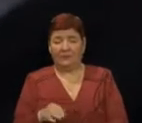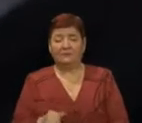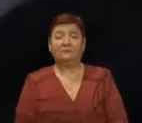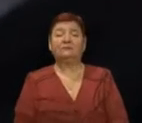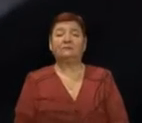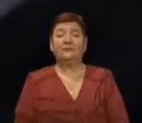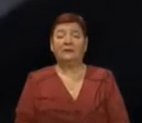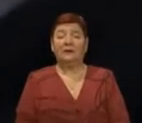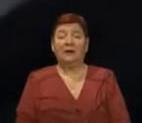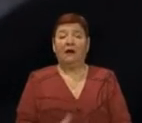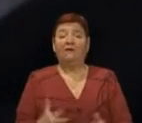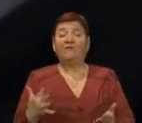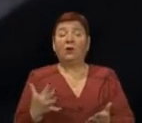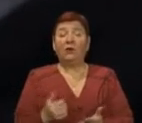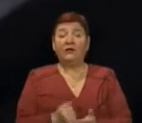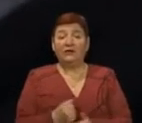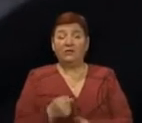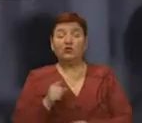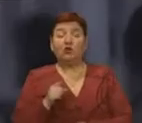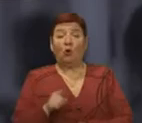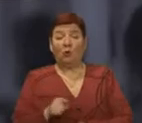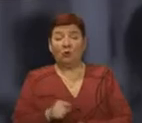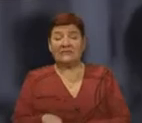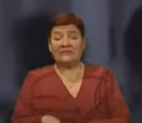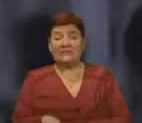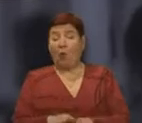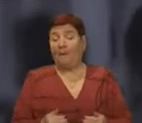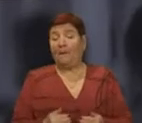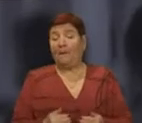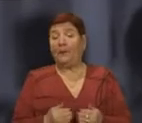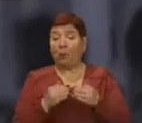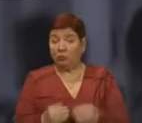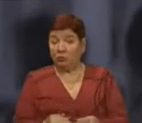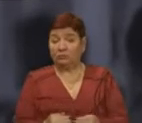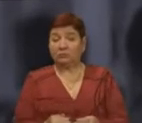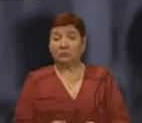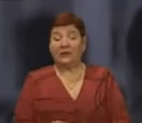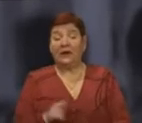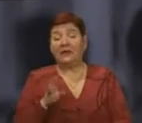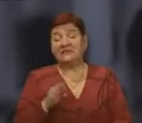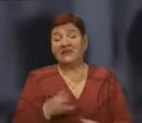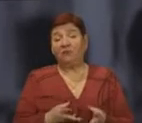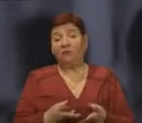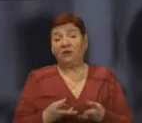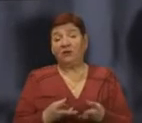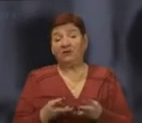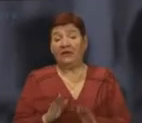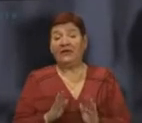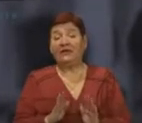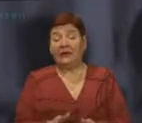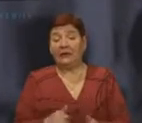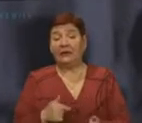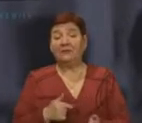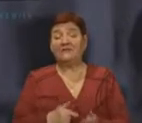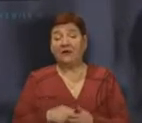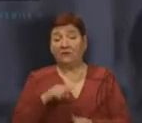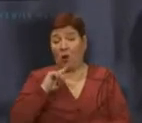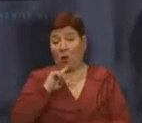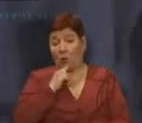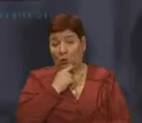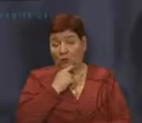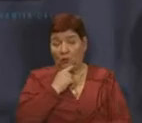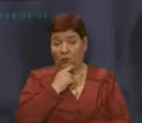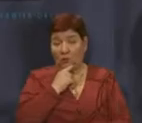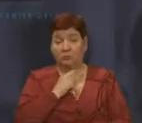бойові дії. Виходячи з такого підходу, це впливає не тільки на місцеву економіку,